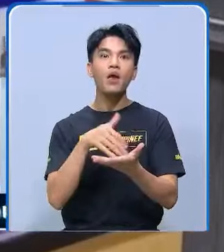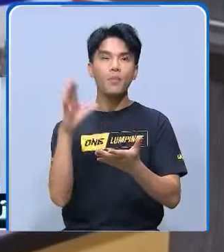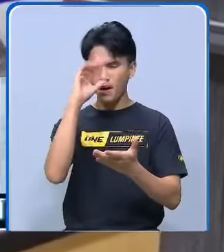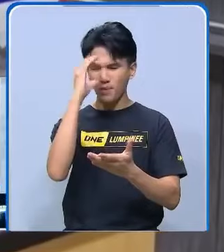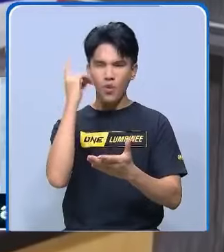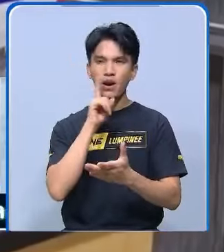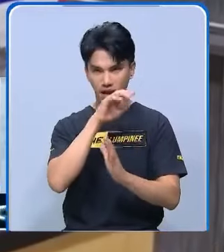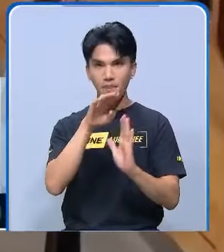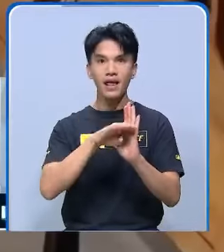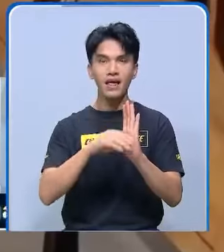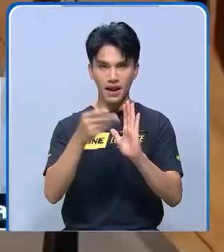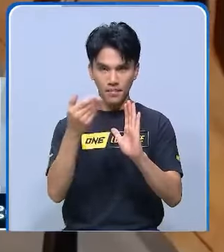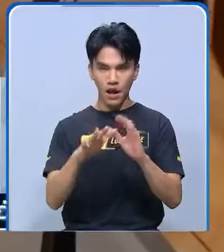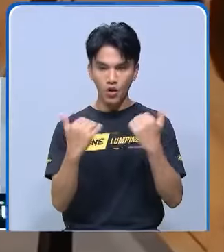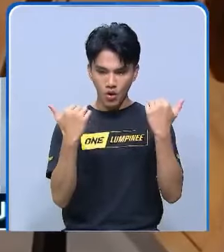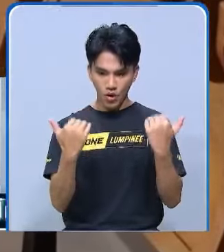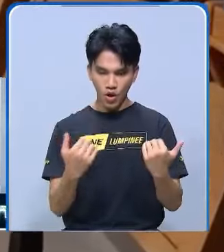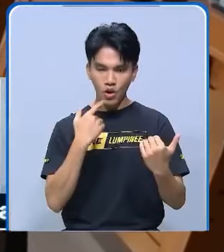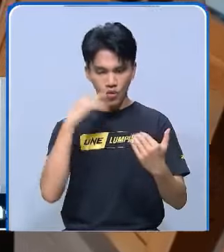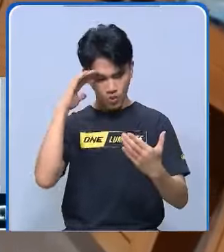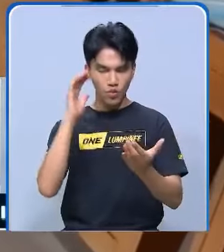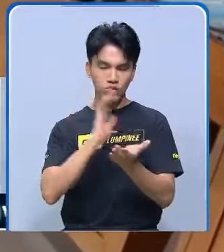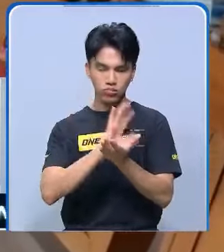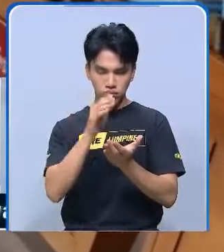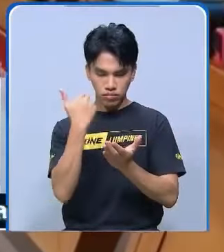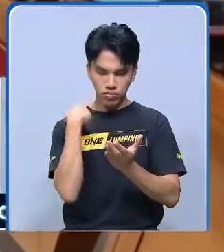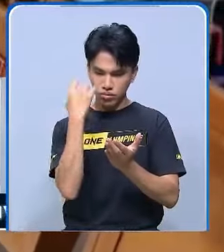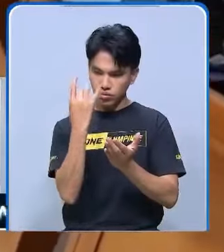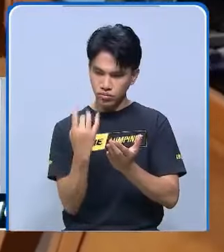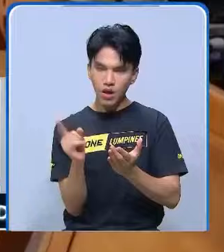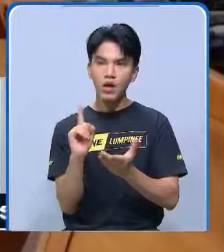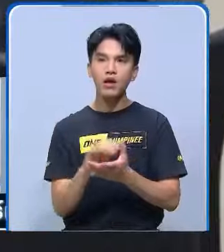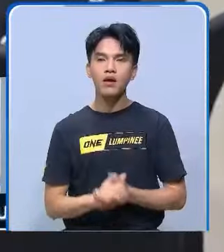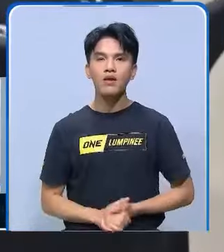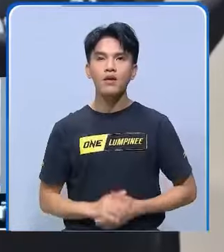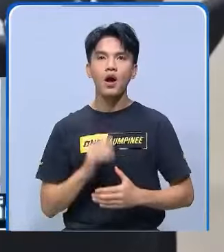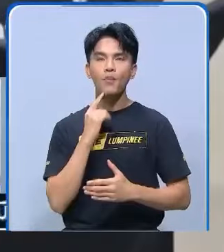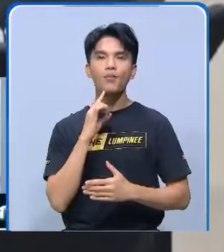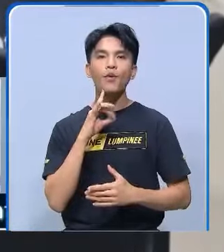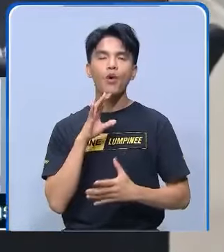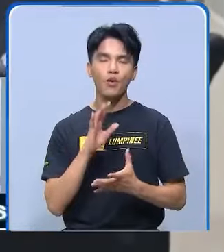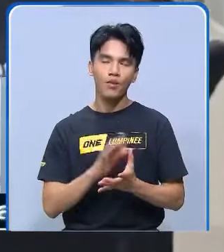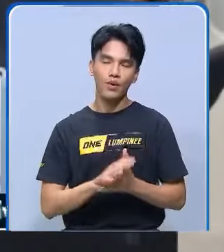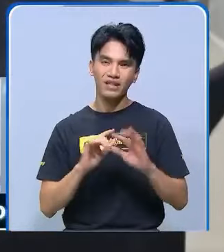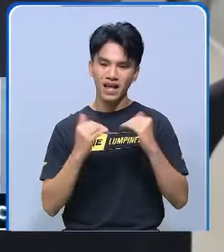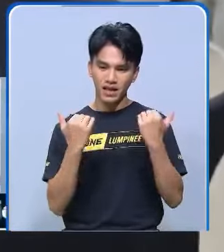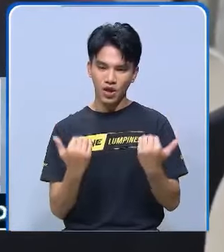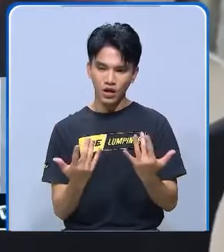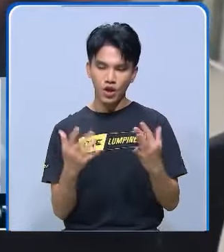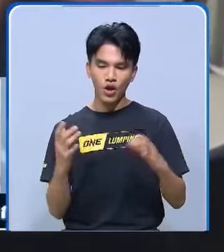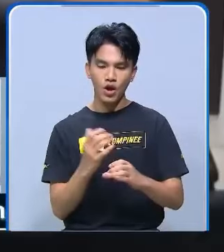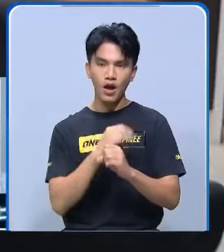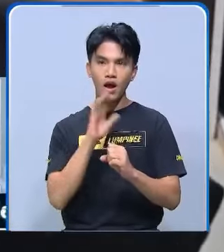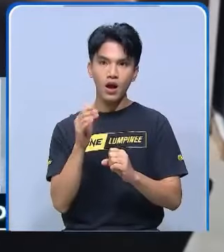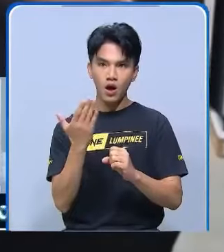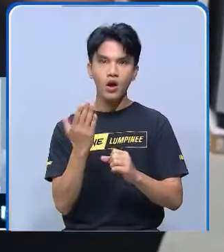บไปแล้วเบื้องต้นเดี๋ยวจะเตรียมแจ้งข้อหาไว้บอกมีอะไรบ้างบอกมีทำร้ายร่างกายกับอนาจาร ค่ะ นะแต่ว่าเดี๋ยวต้องรอผลตรวจร่างกาย